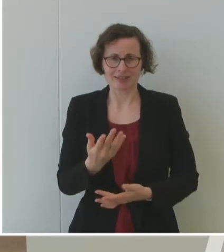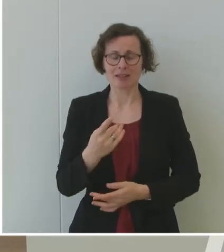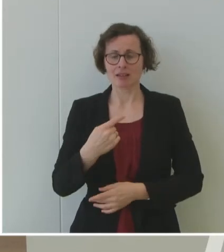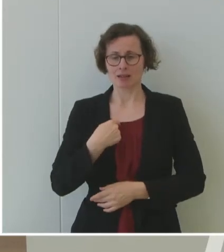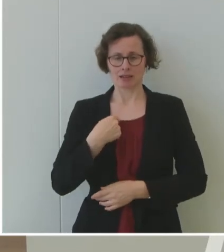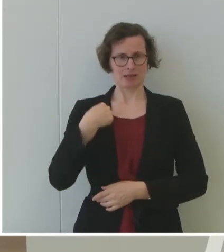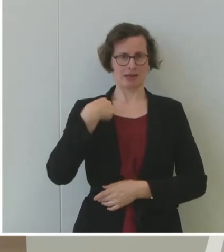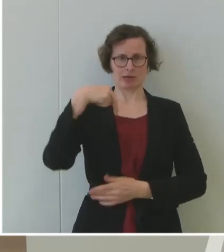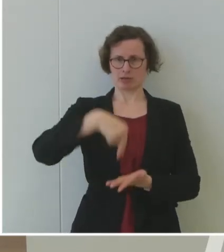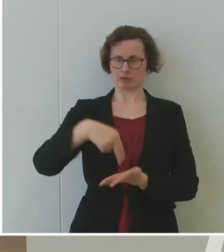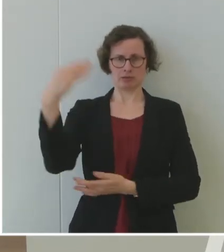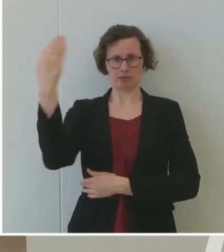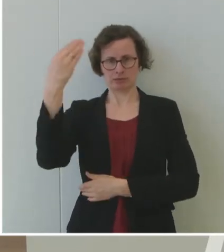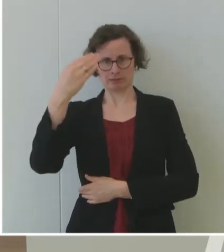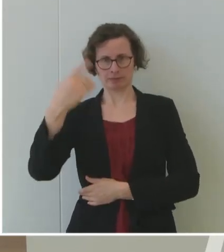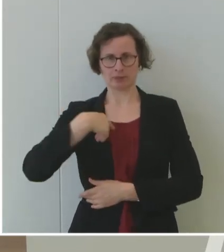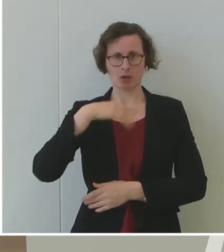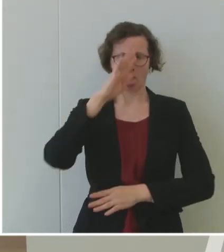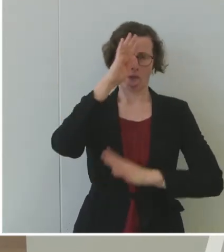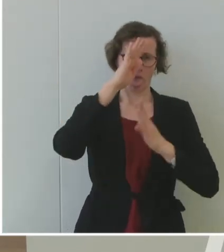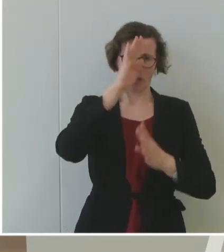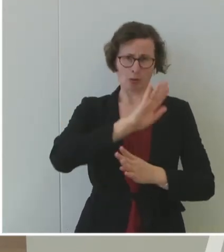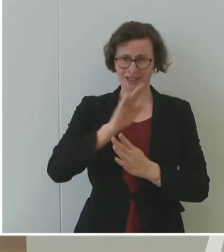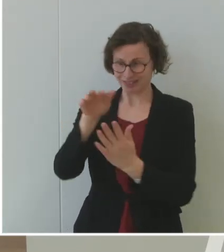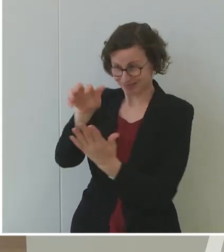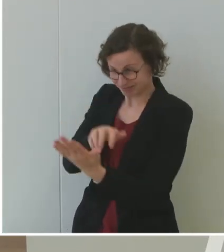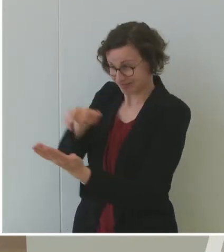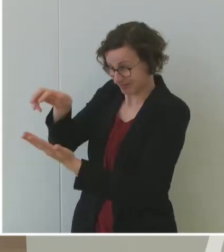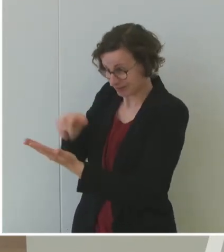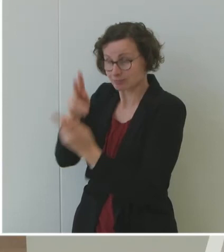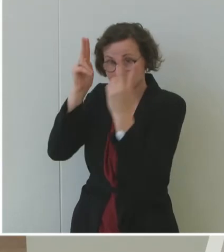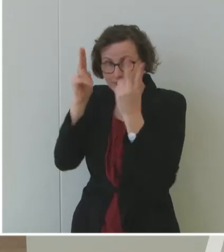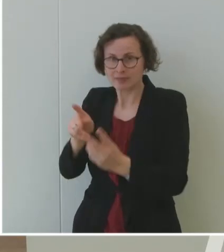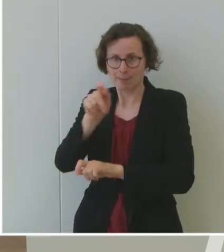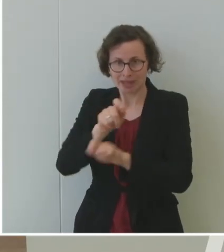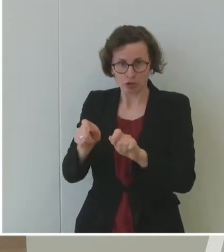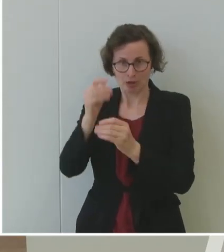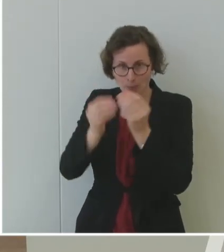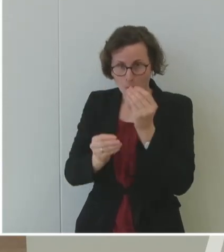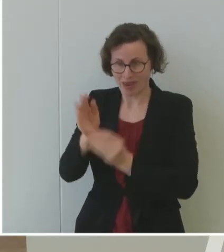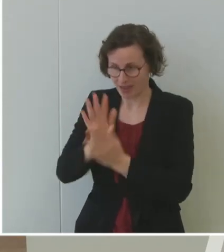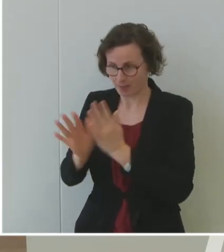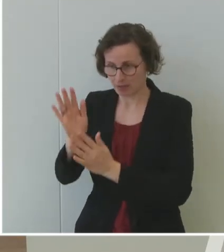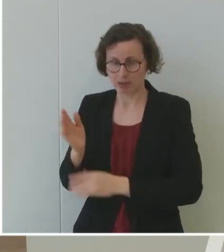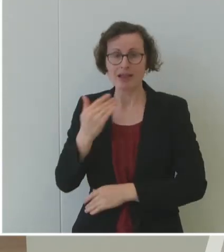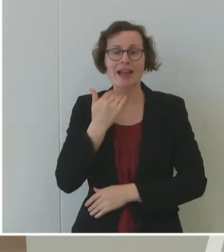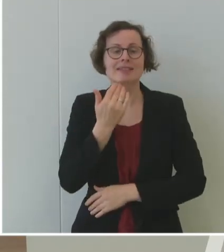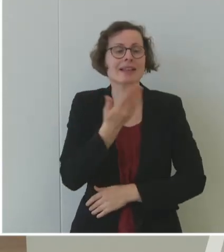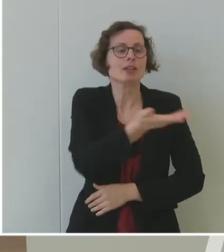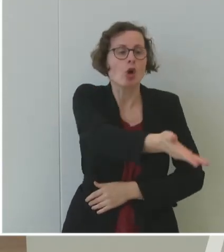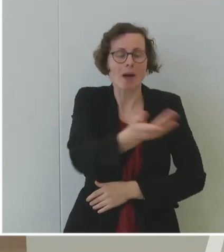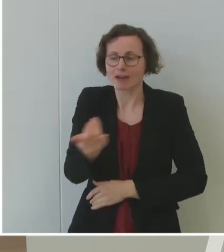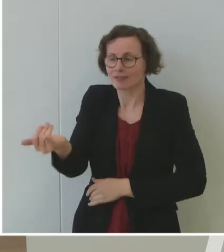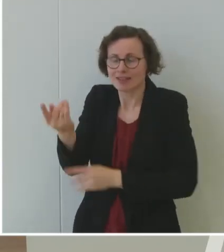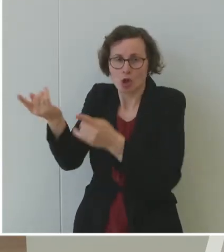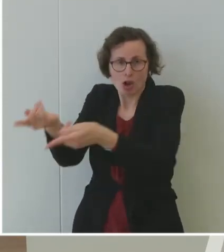Hier stelle ich mich hin und halte eine Rede und denke mir die Sachen doch nicht aus, sondern es sind Menschen, die hier Probleme haben. Erzählen Sie denen doch mal, wie sie von Kurzarbeitergeld